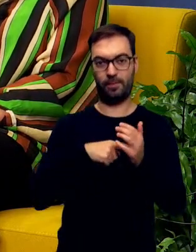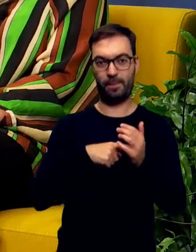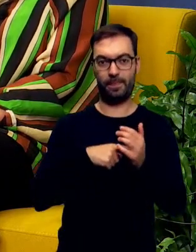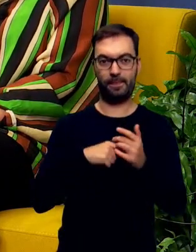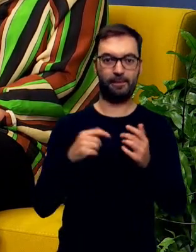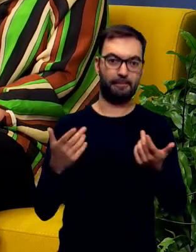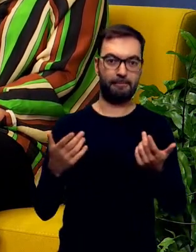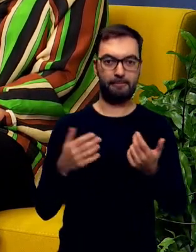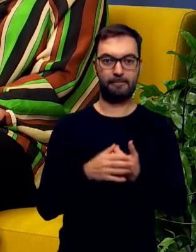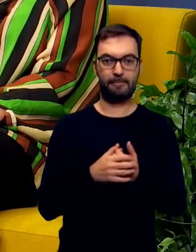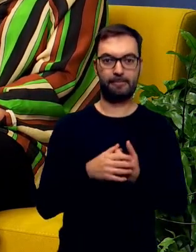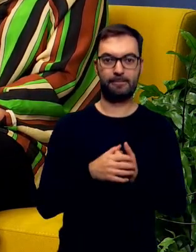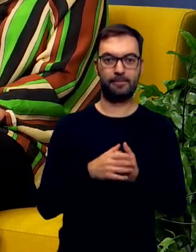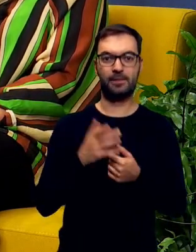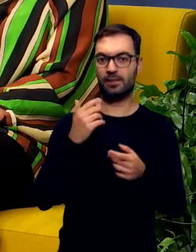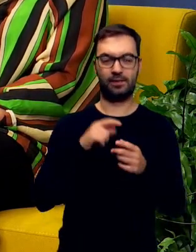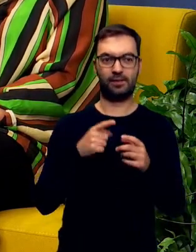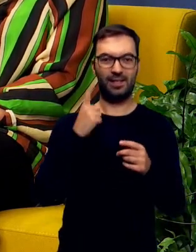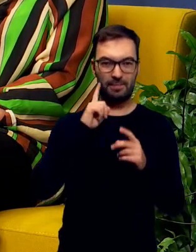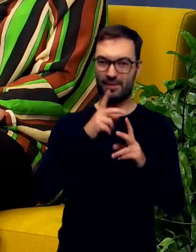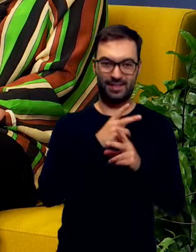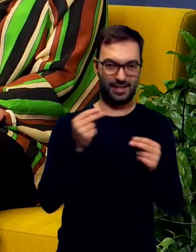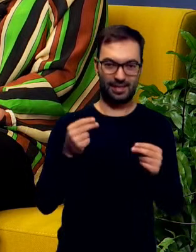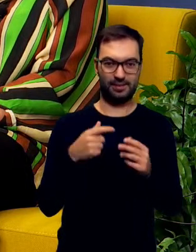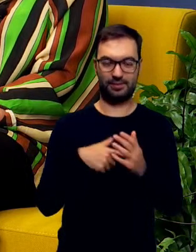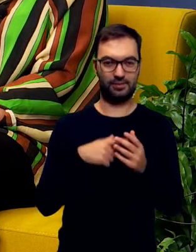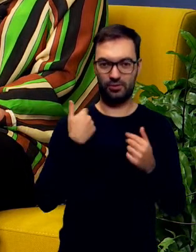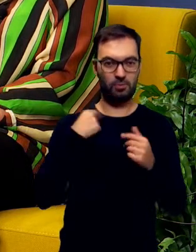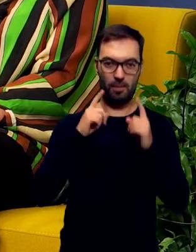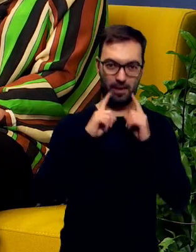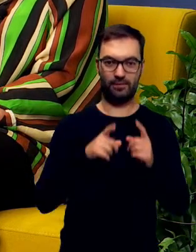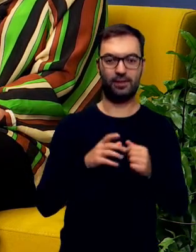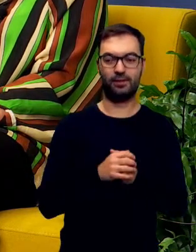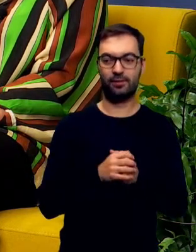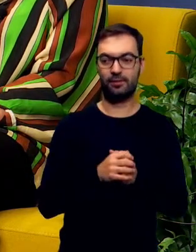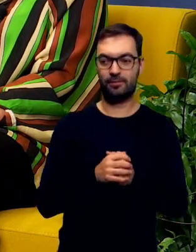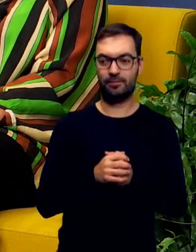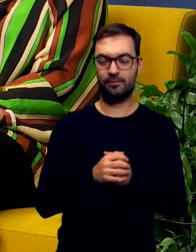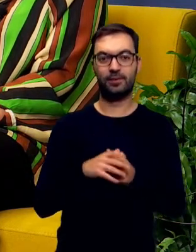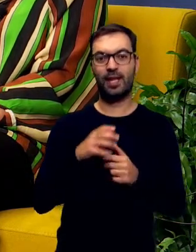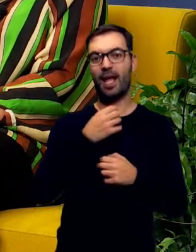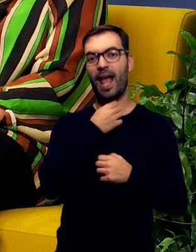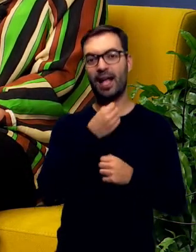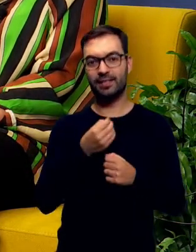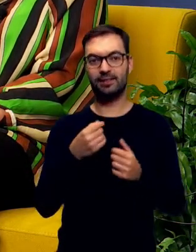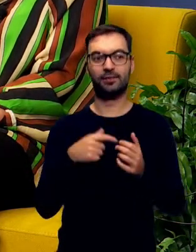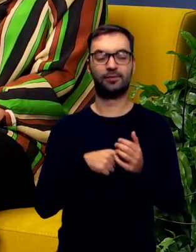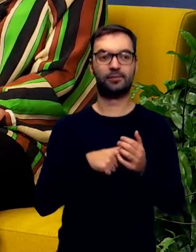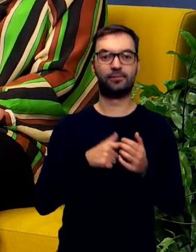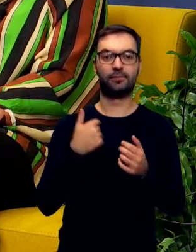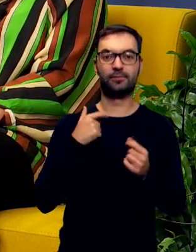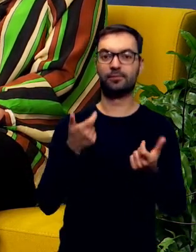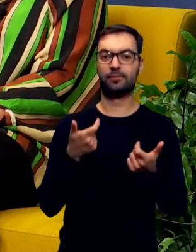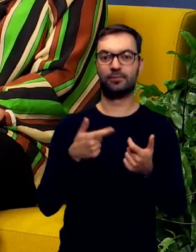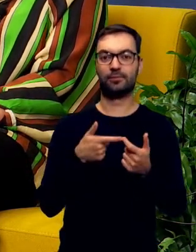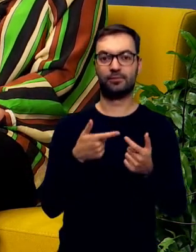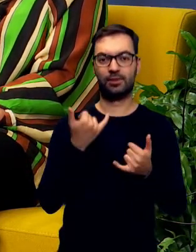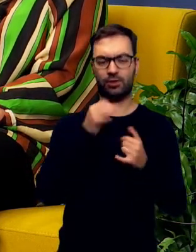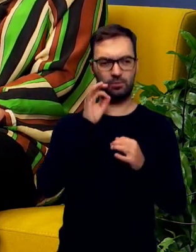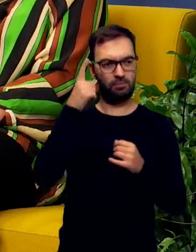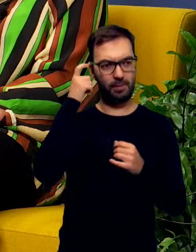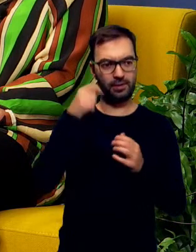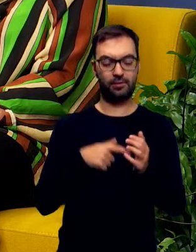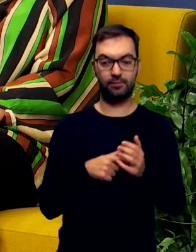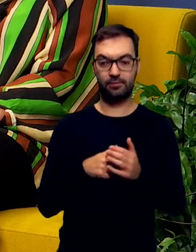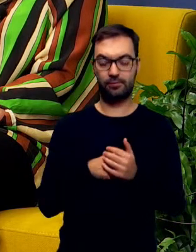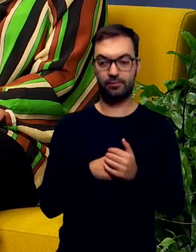Taki też, no, absolutnie niezgodny z rzeczywistością było to oczywiście. Natomiast ten hejt dotyczył, na tyle, na ile się